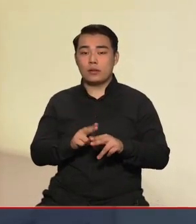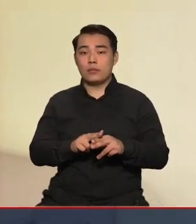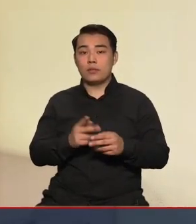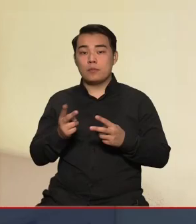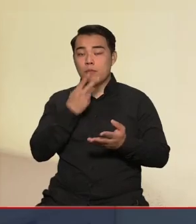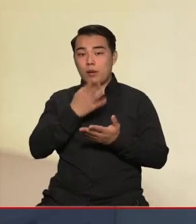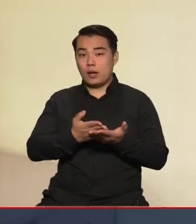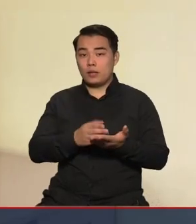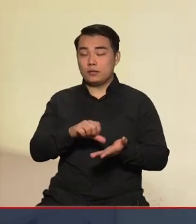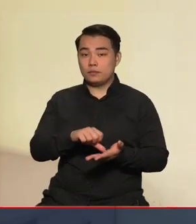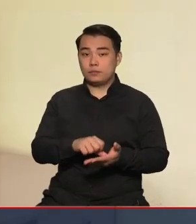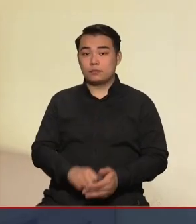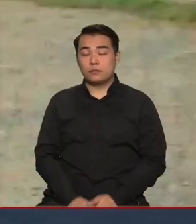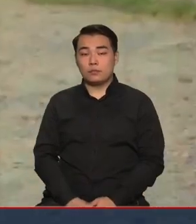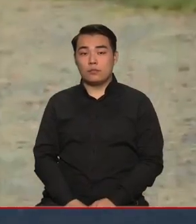трюки.